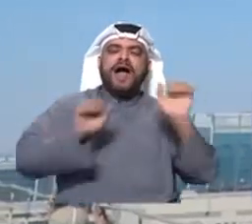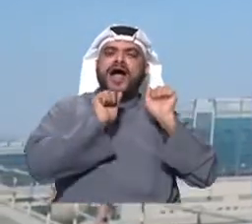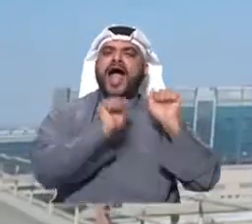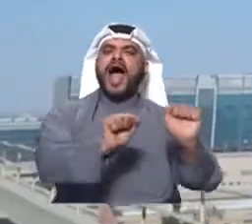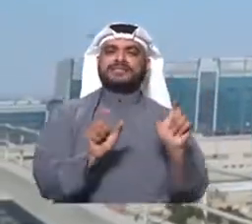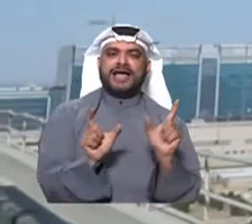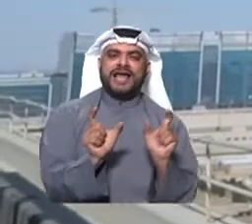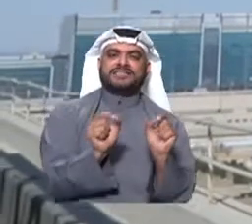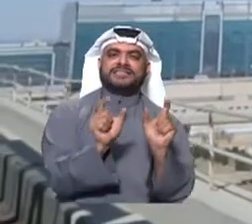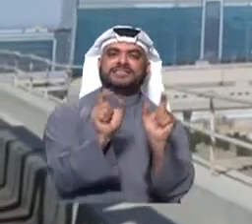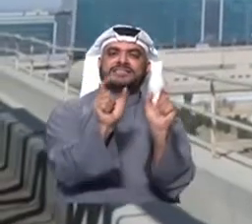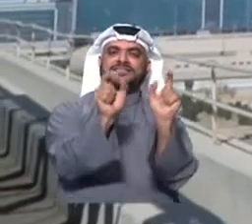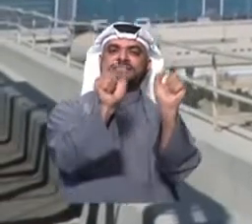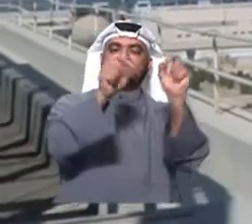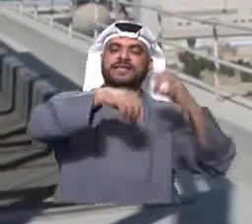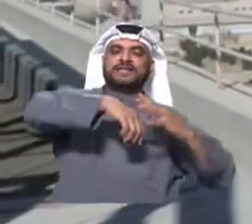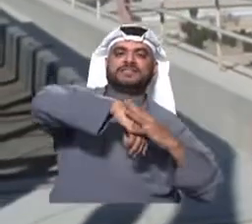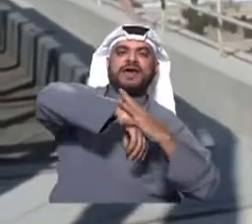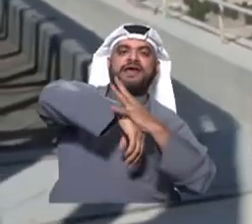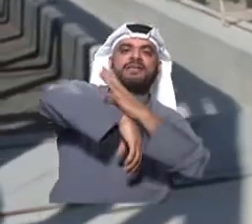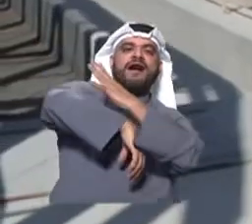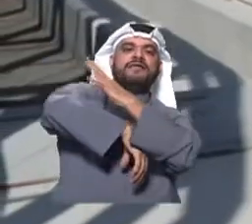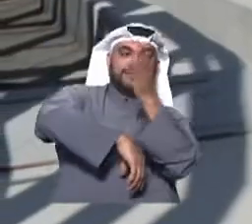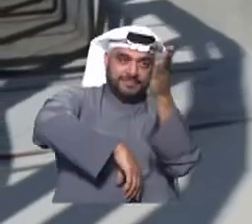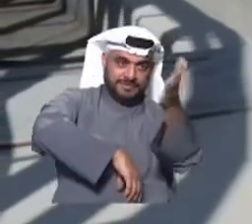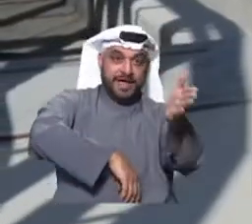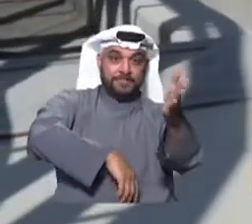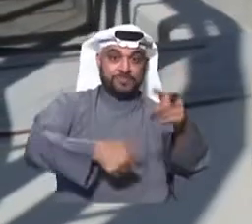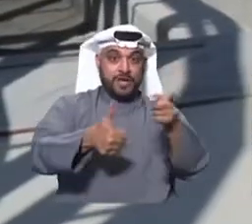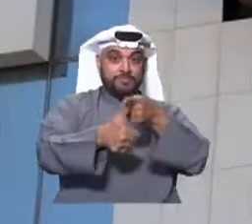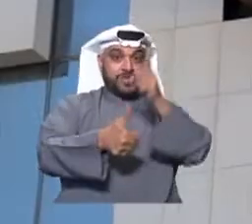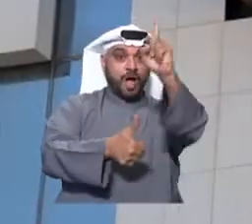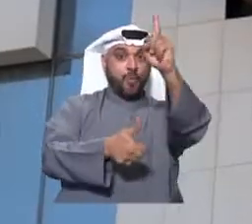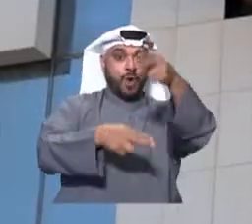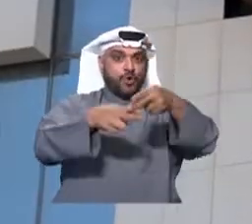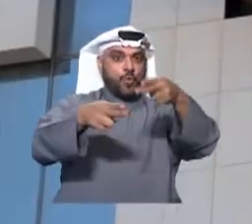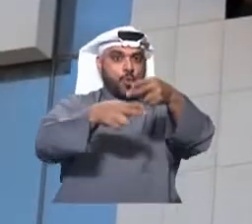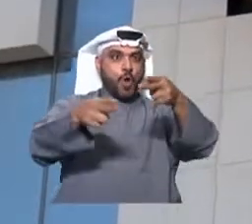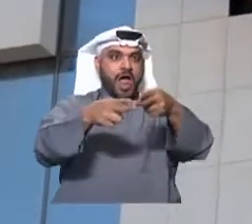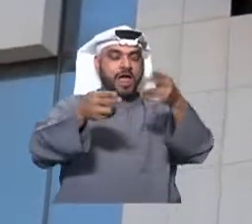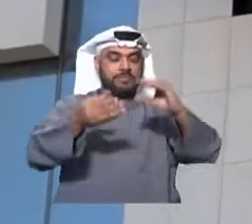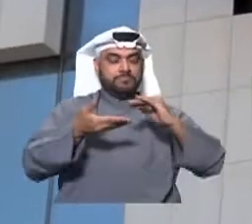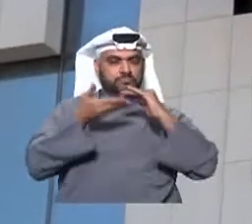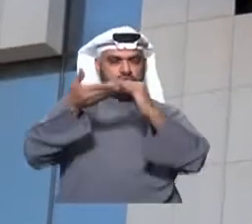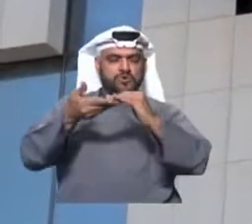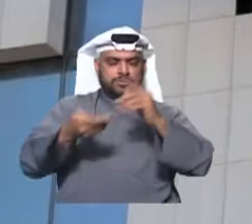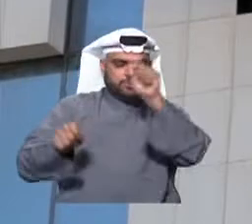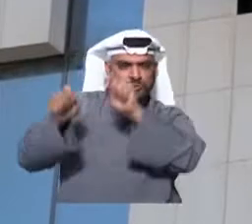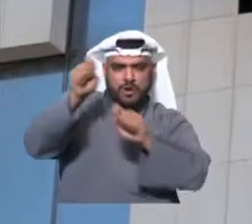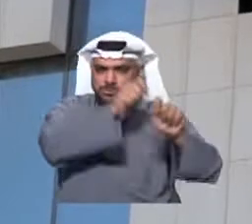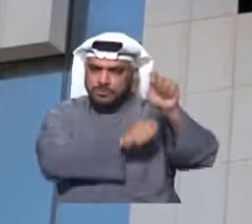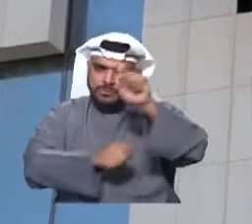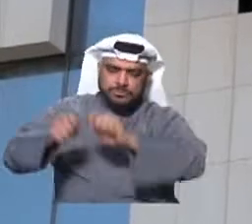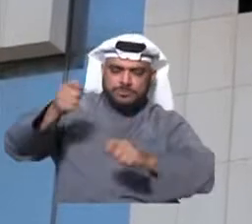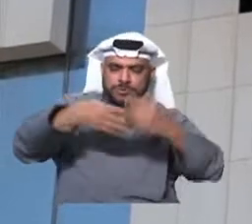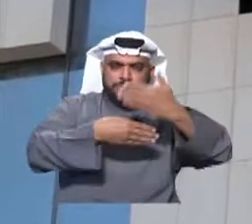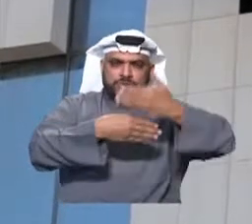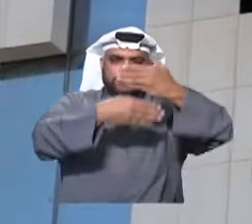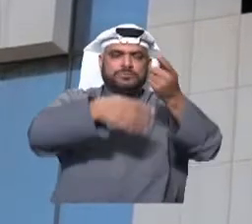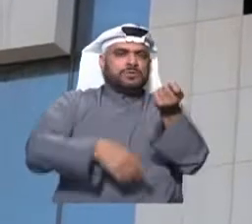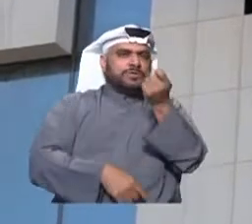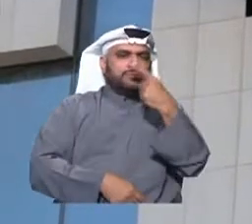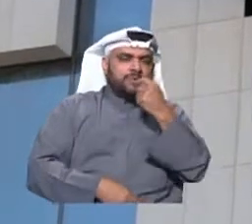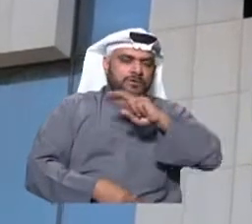جديدة، حيث وضعت دولة الكويت أولوية توفير خدمات رعاية صحية عالية الجودة نصب عينيها على